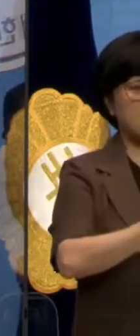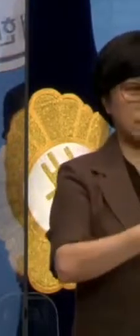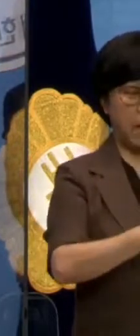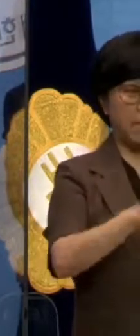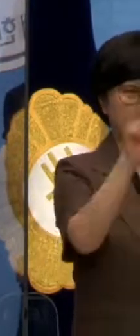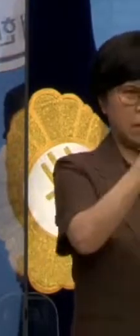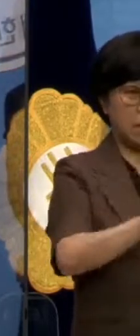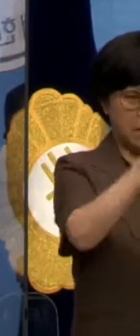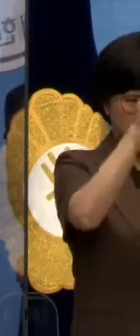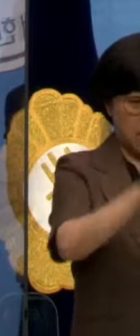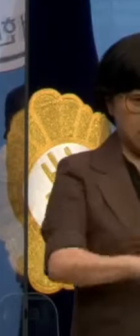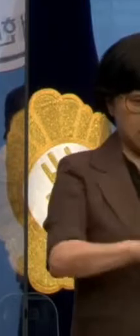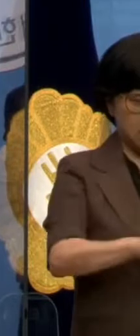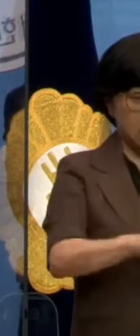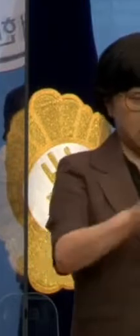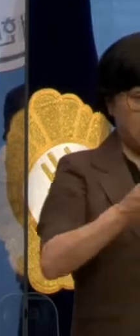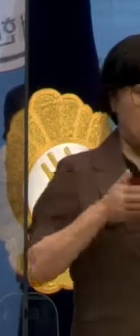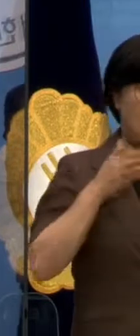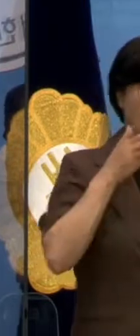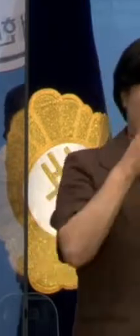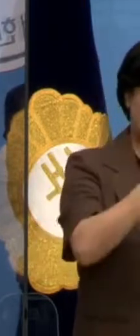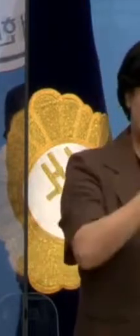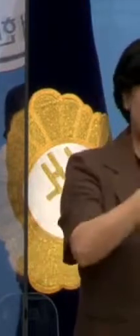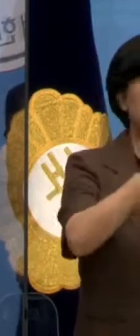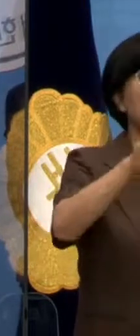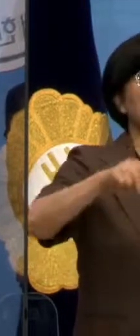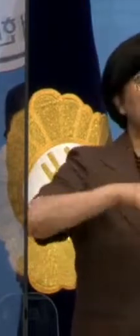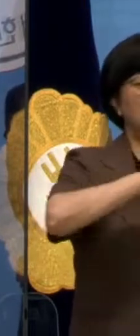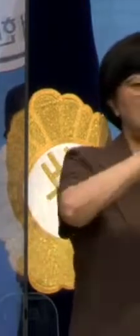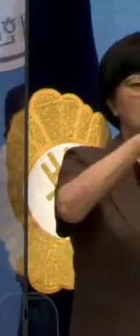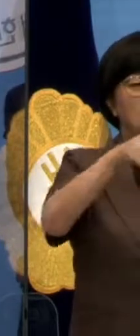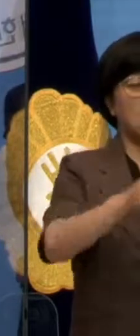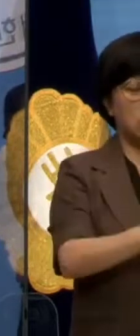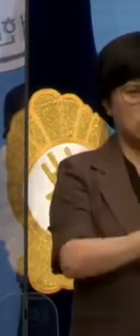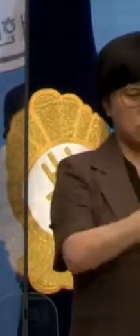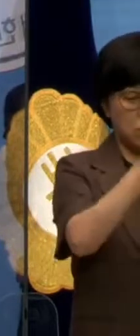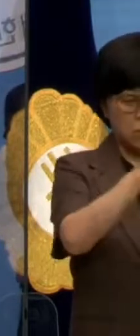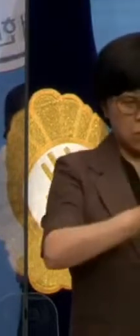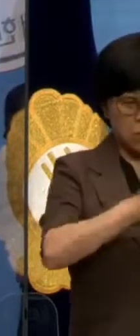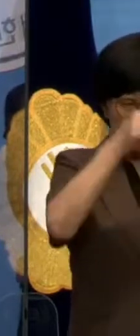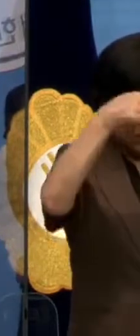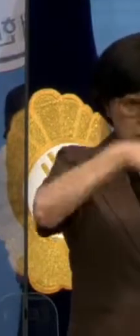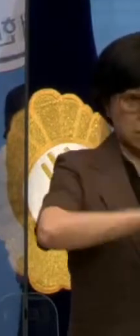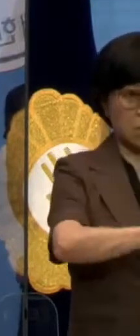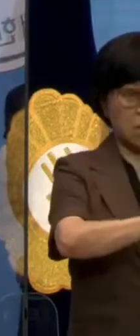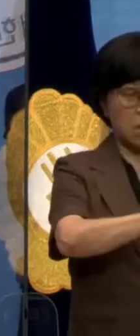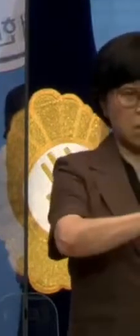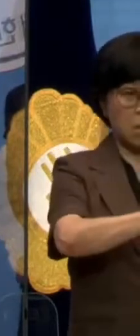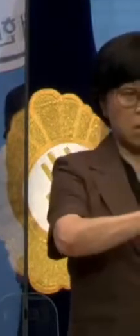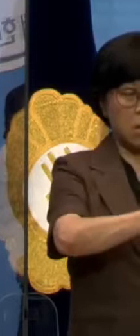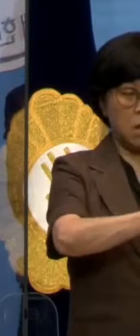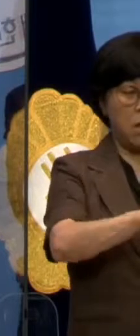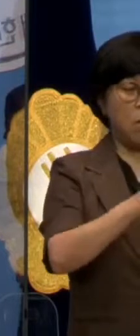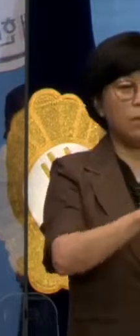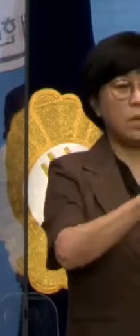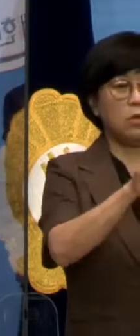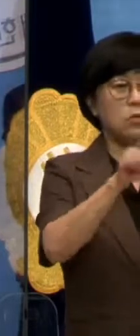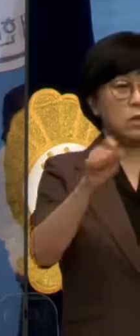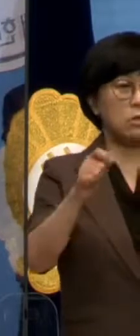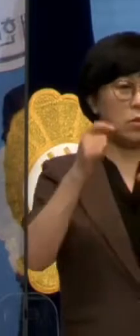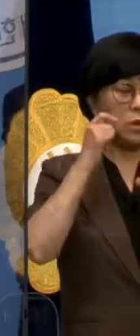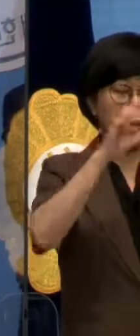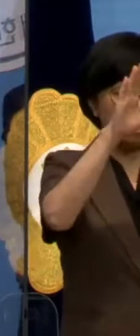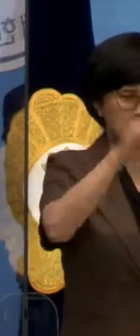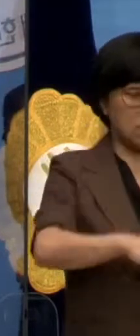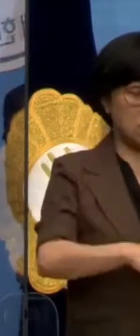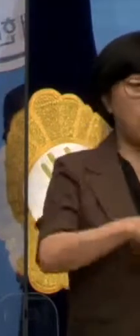4만 달러를 향해 가는 시점에서 이제 도심 철도 지하화는 더 이상 미룰 수 없는